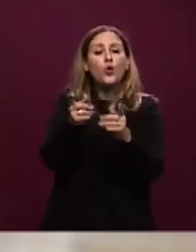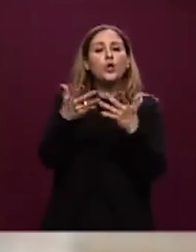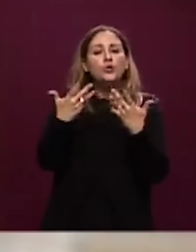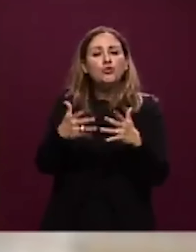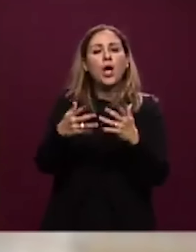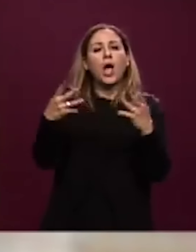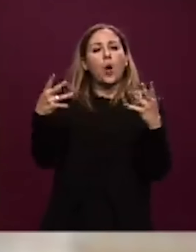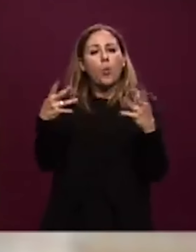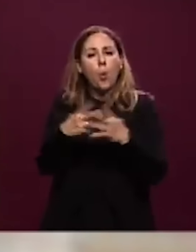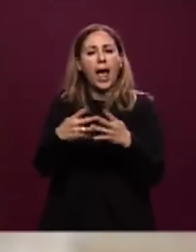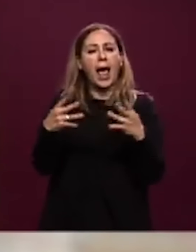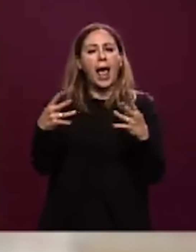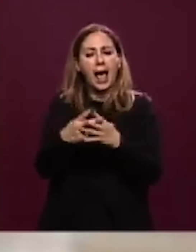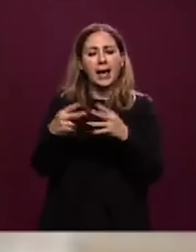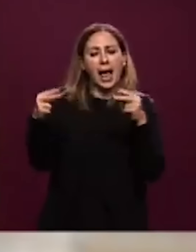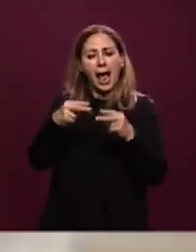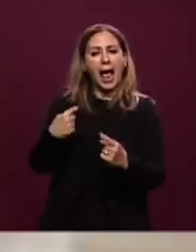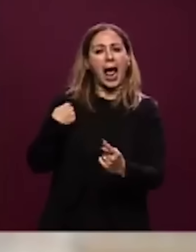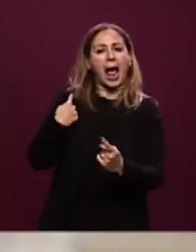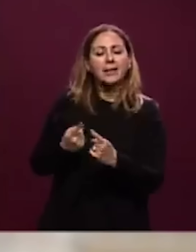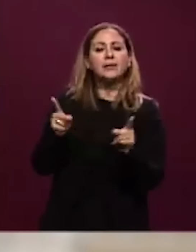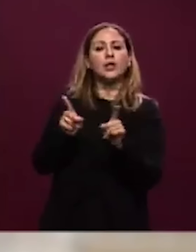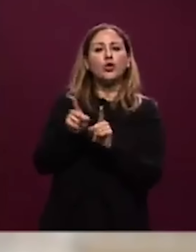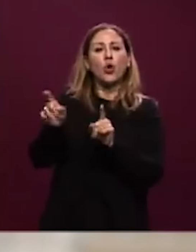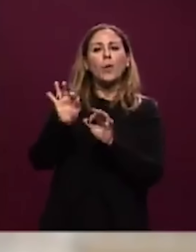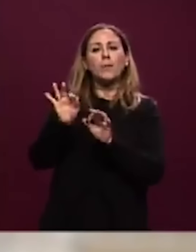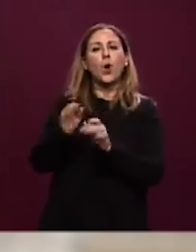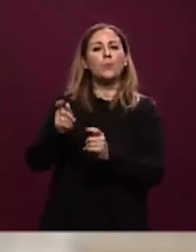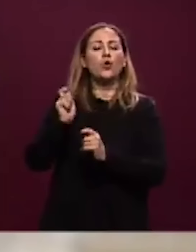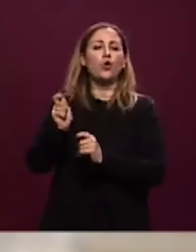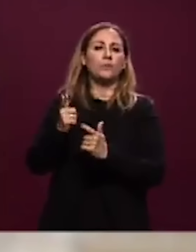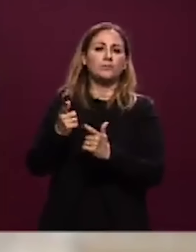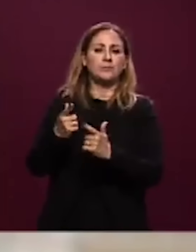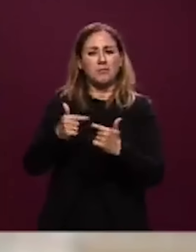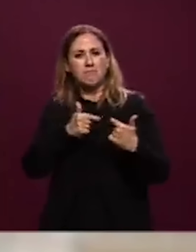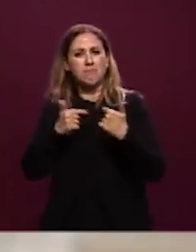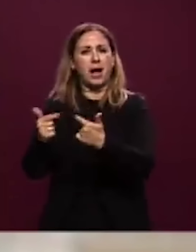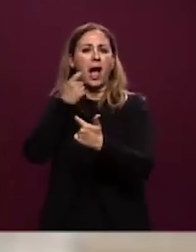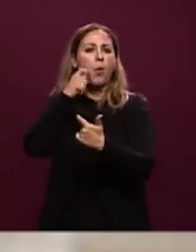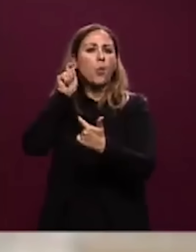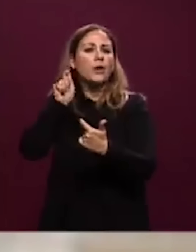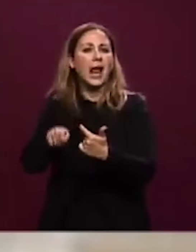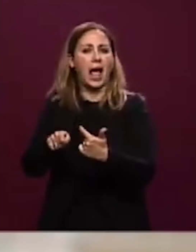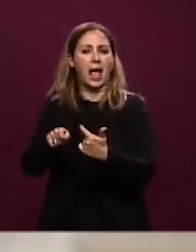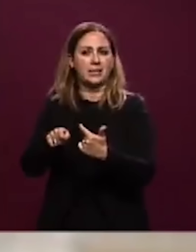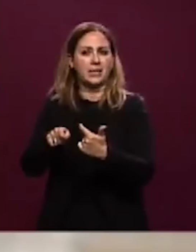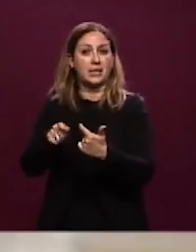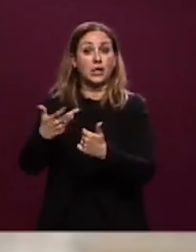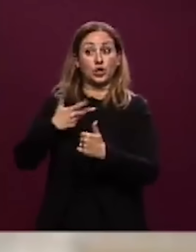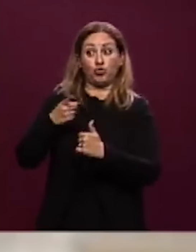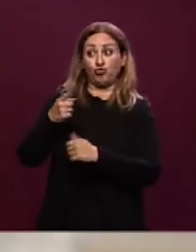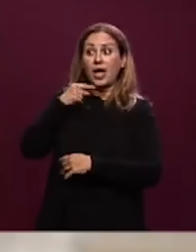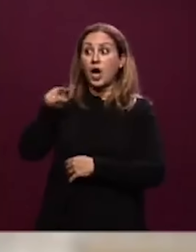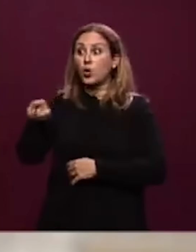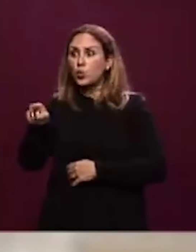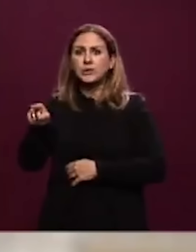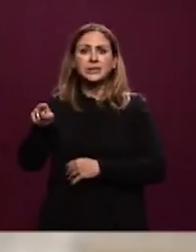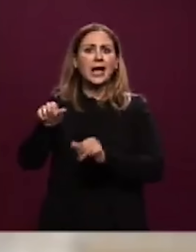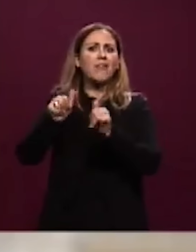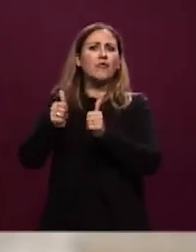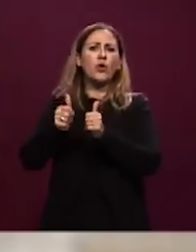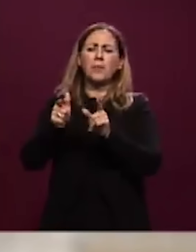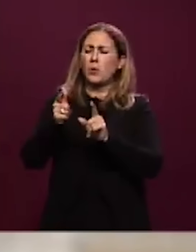procura sulla pelle degli ucraini. Se là c'è il male assoluto che vuole invadere il mondo e